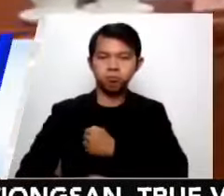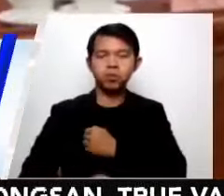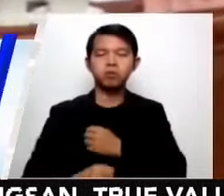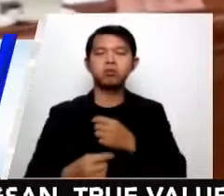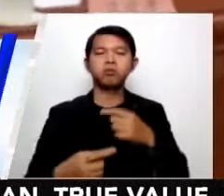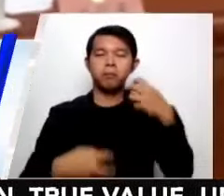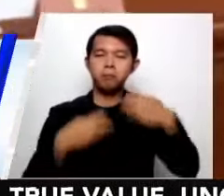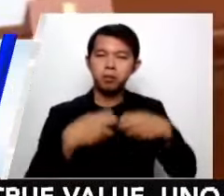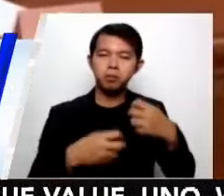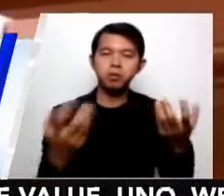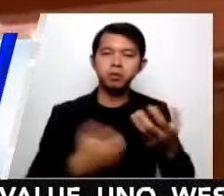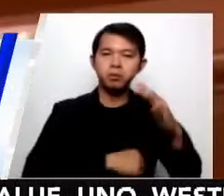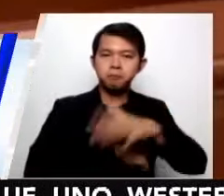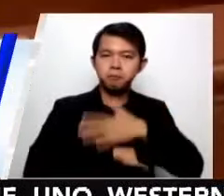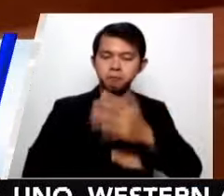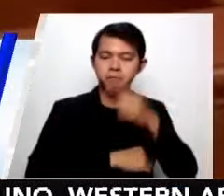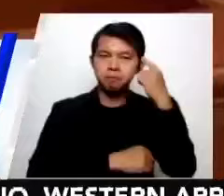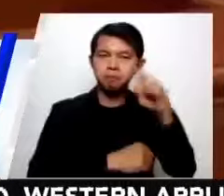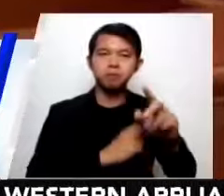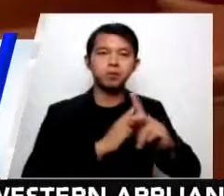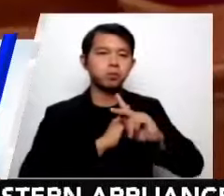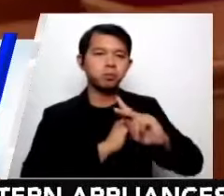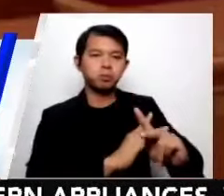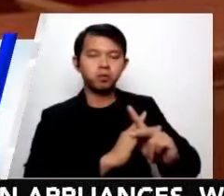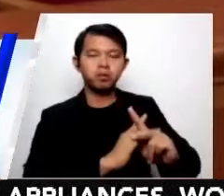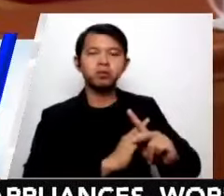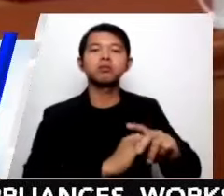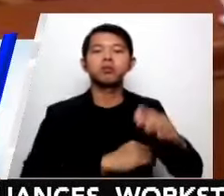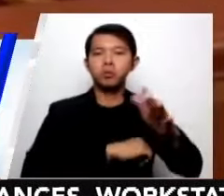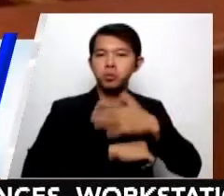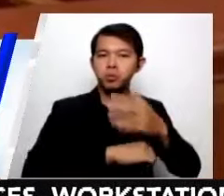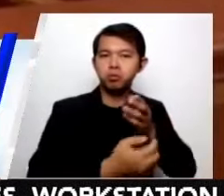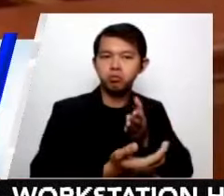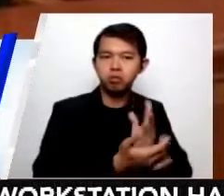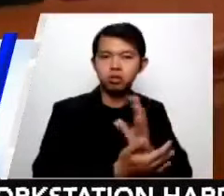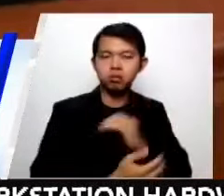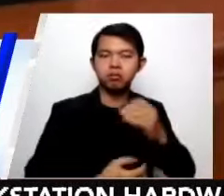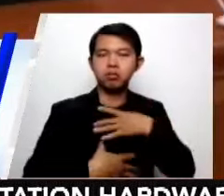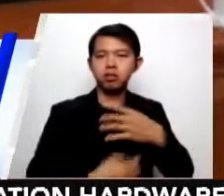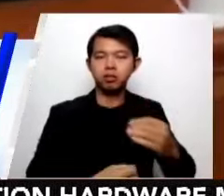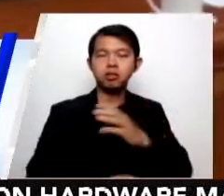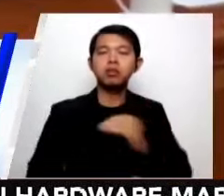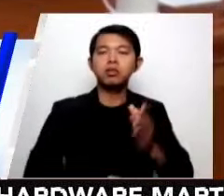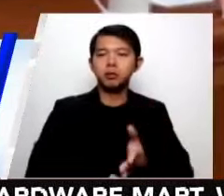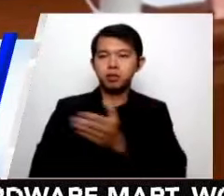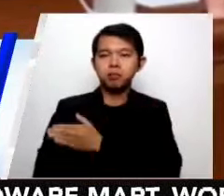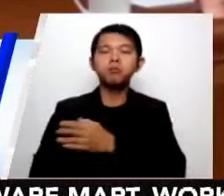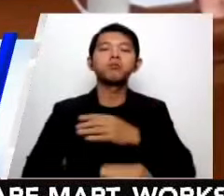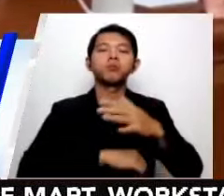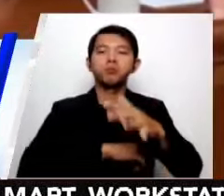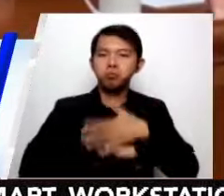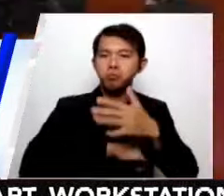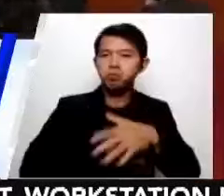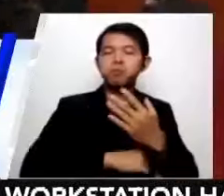maprotektahan ang kanilang maritime rights at interests, pati ang pagpapaunlad sa kanilang maritime economy. Mahalaga raw